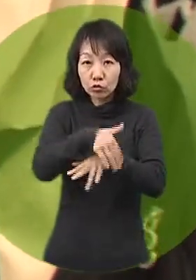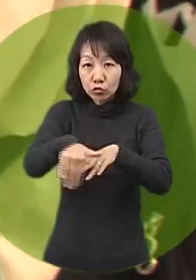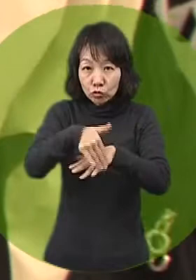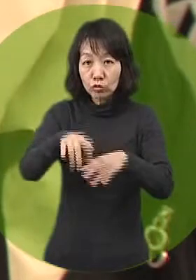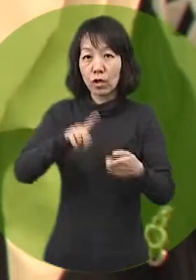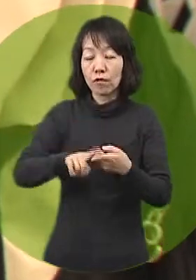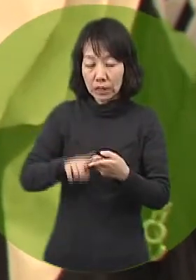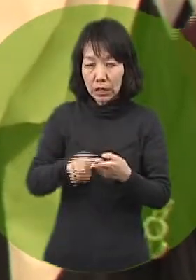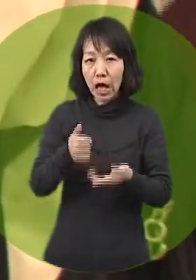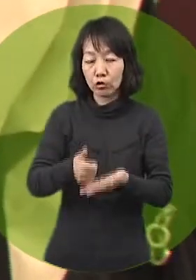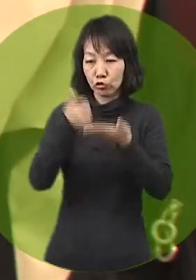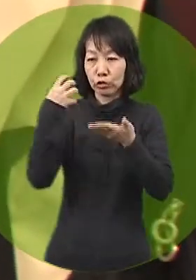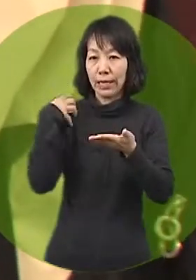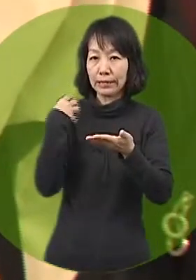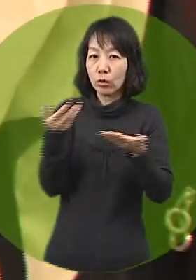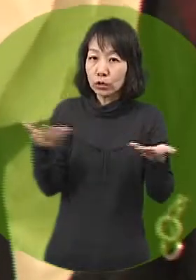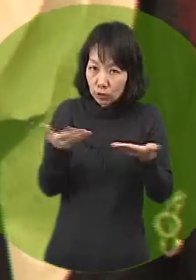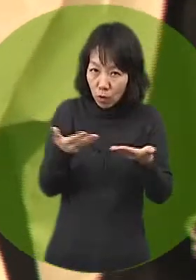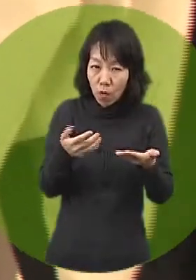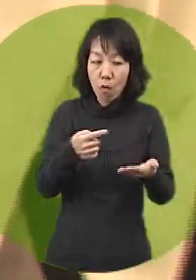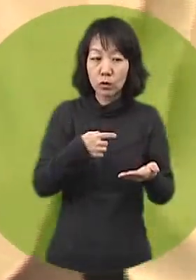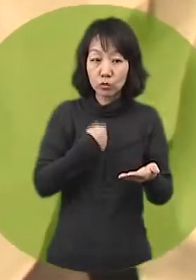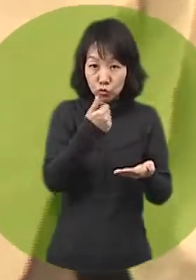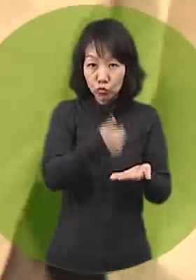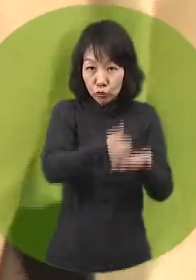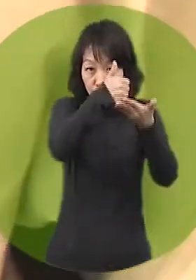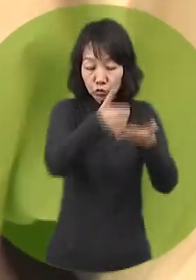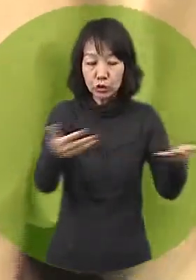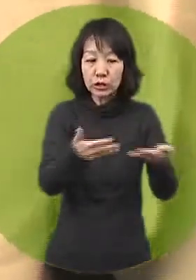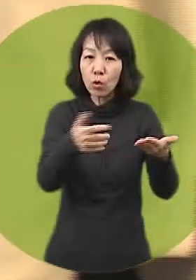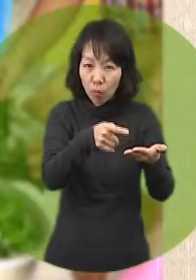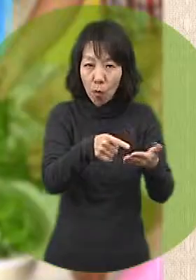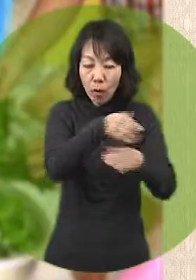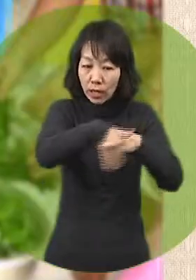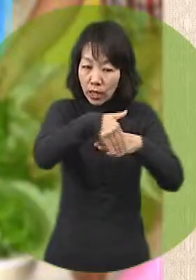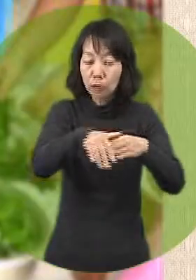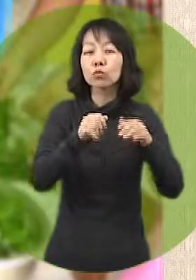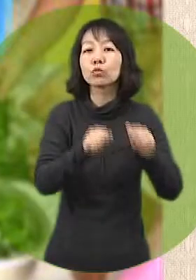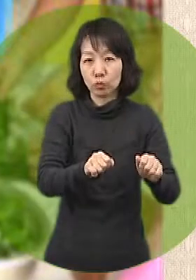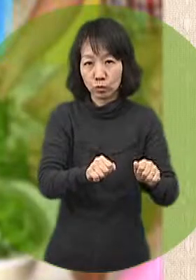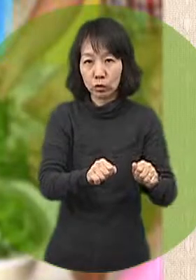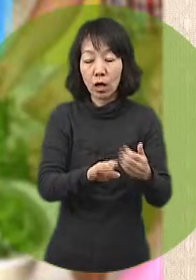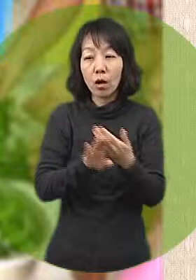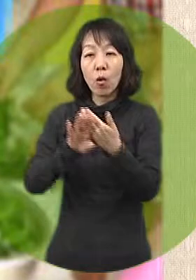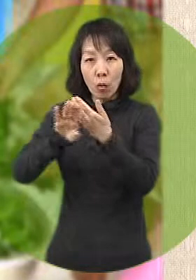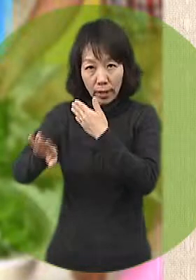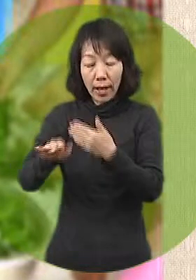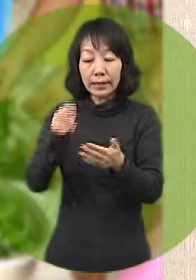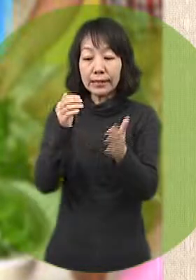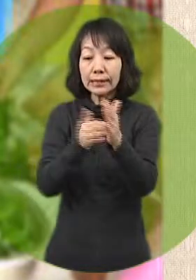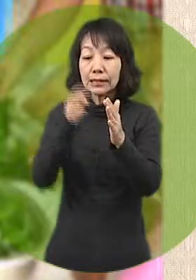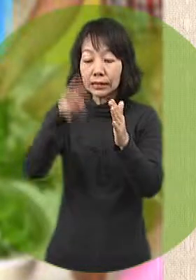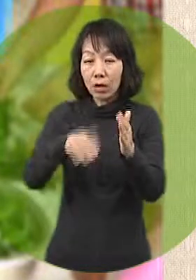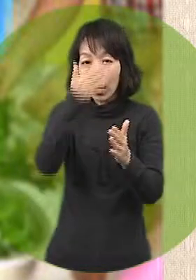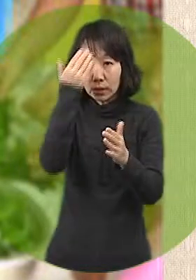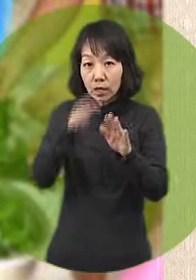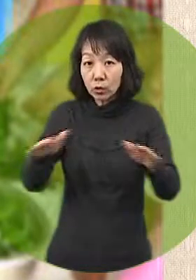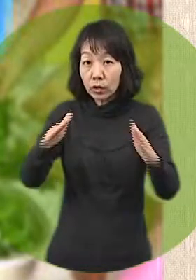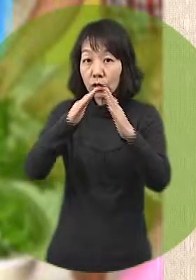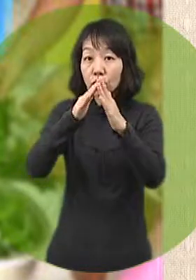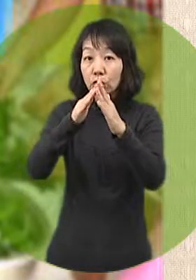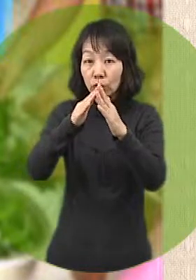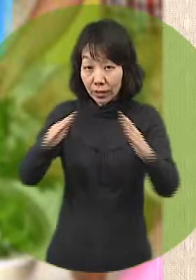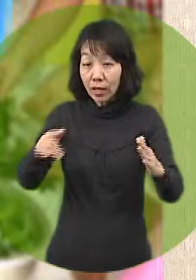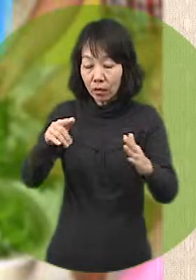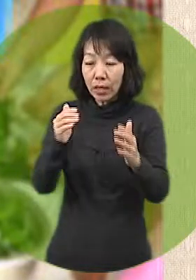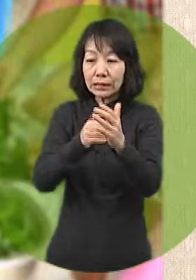催事業や独自の自主事業を実施しています。他にも石川青少年の家では、石川岳周辺の野